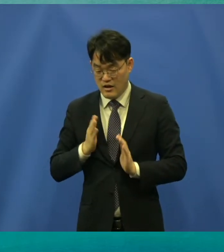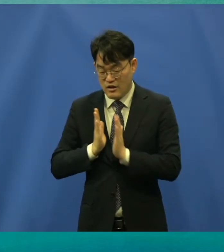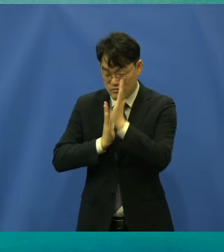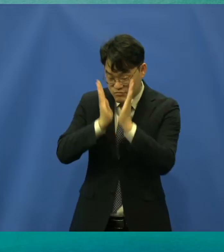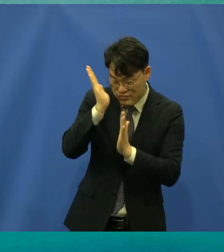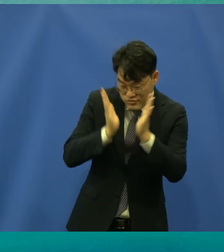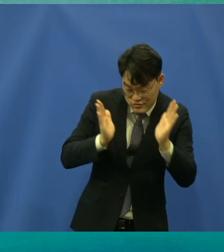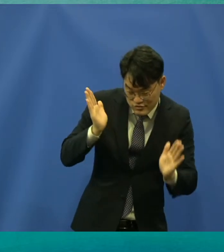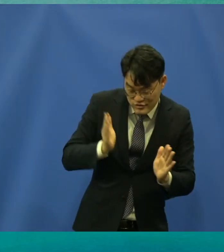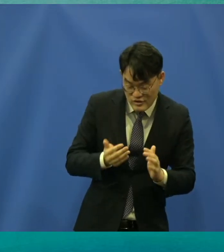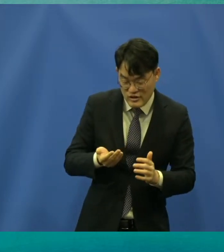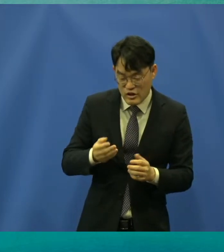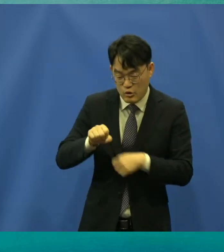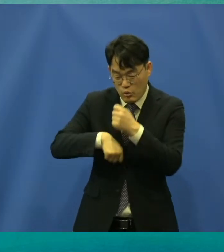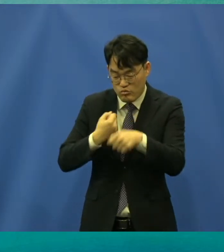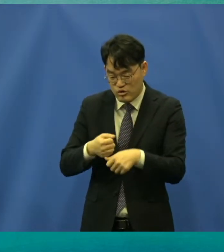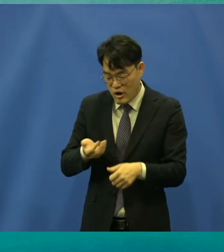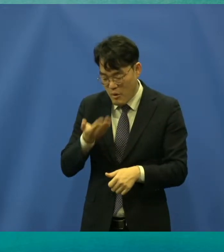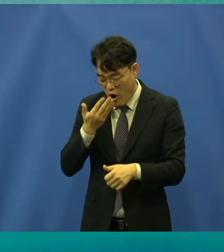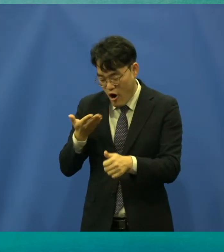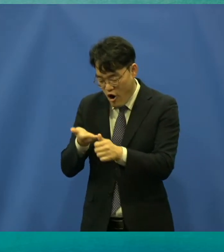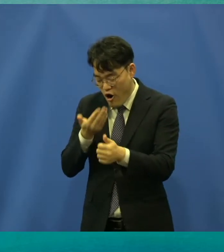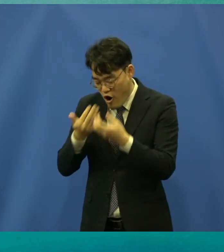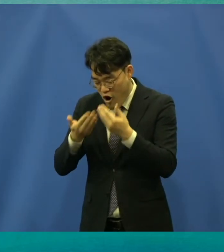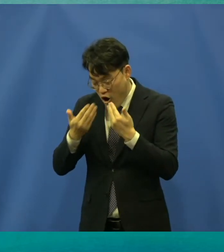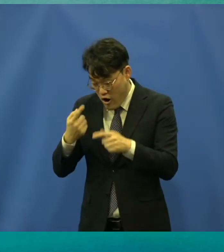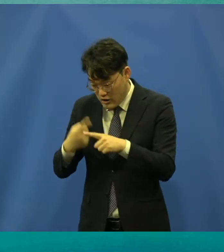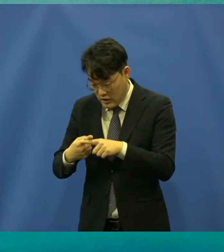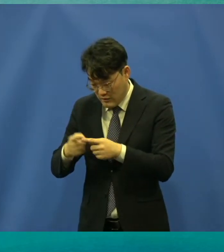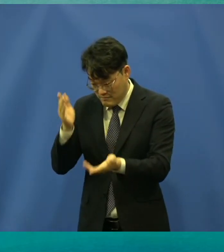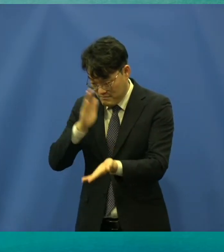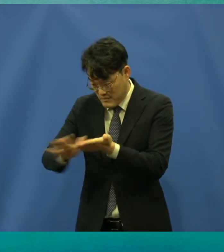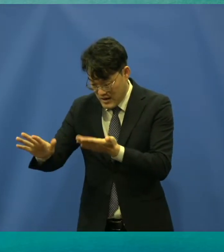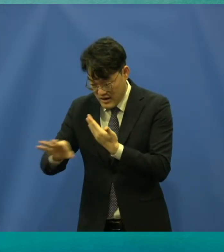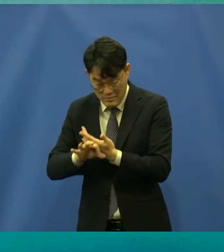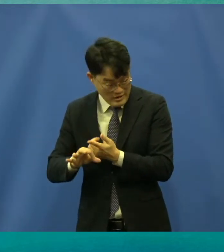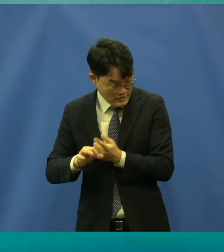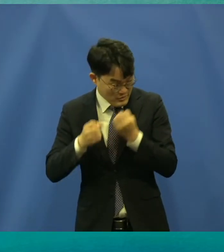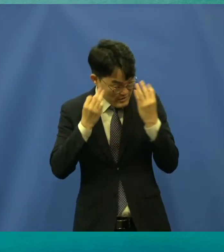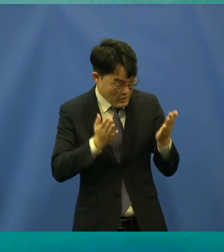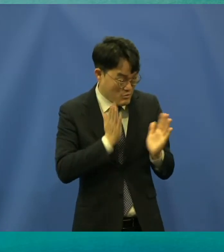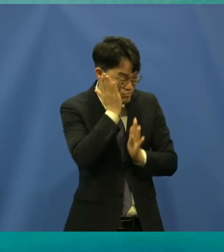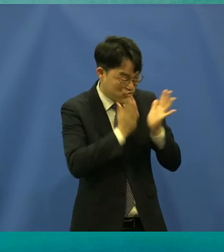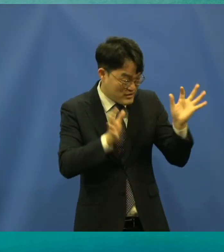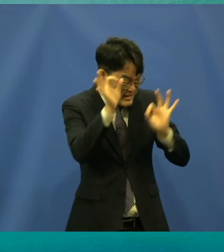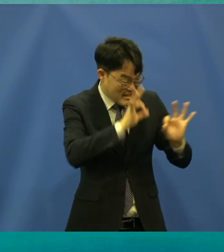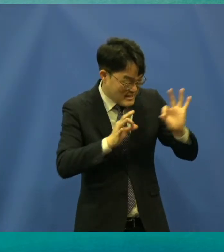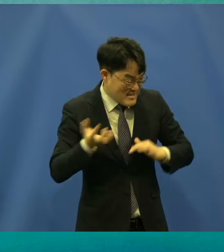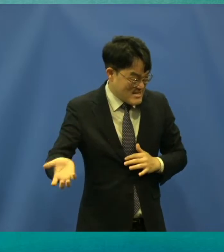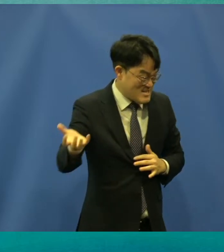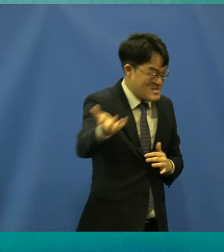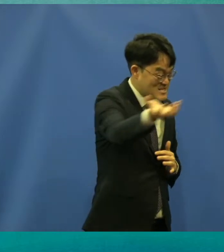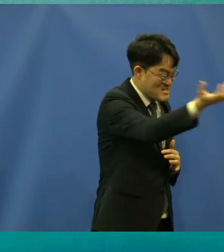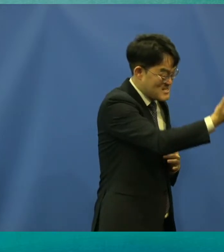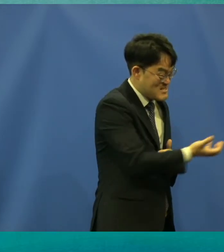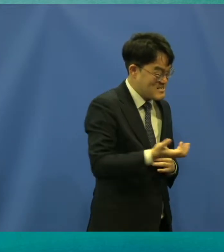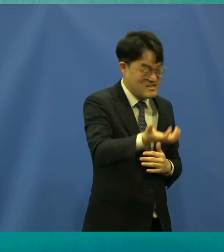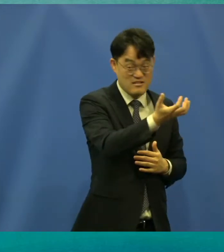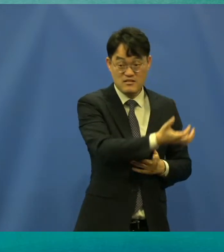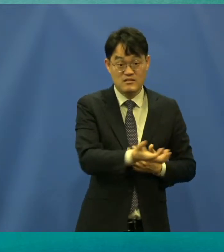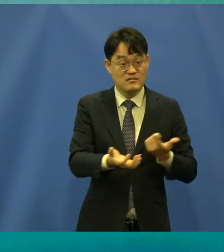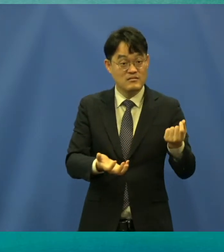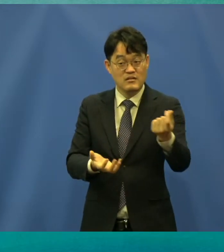계속 옮겨 다녀야 됩니다. 계속 직장을 옮겨 다녀야 돼요. 계속 직장을 따라 도시를, 나라를 옮겨